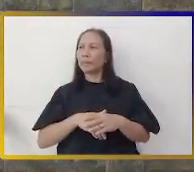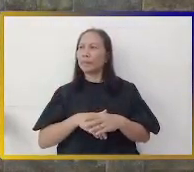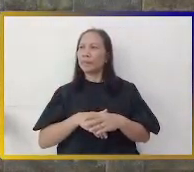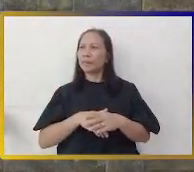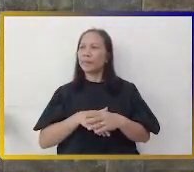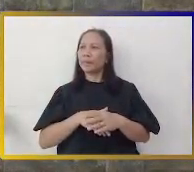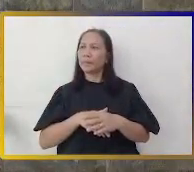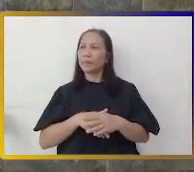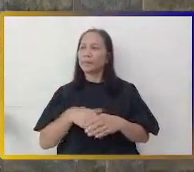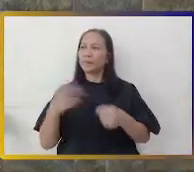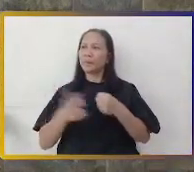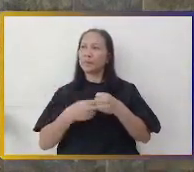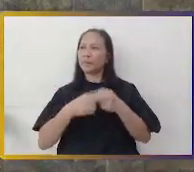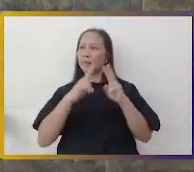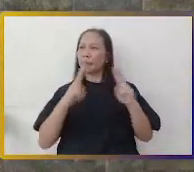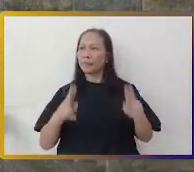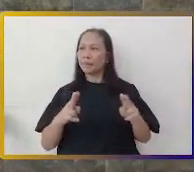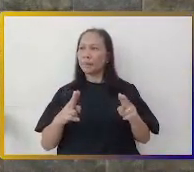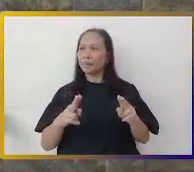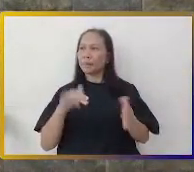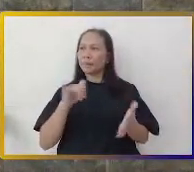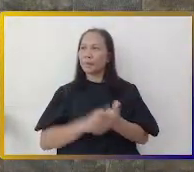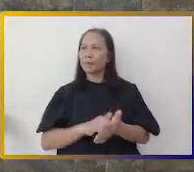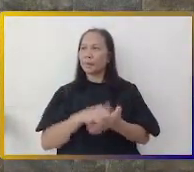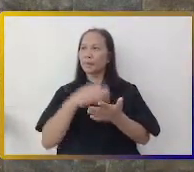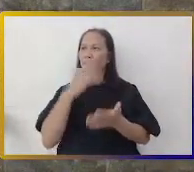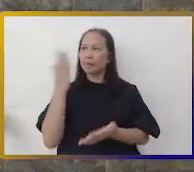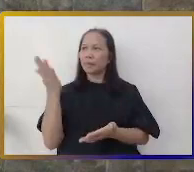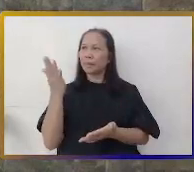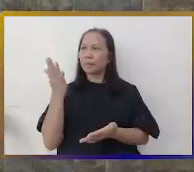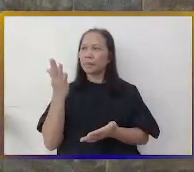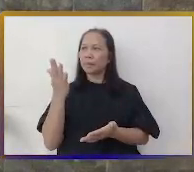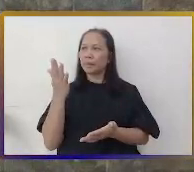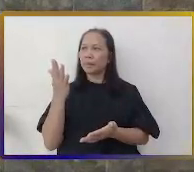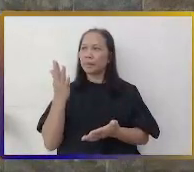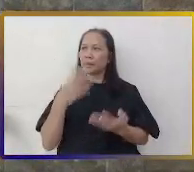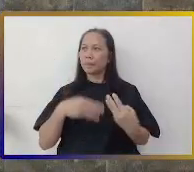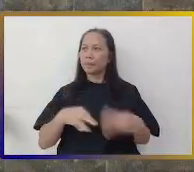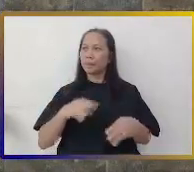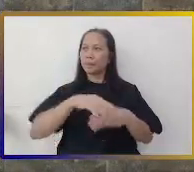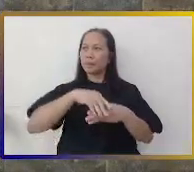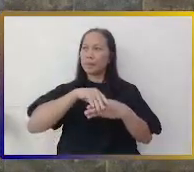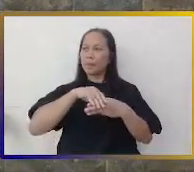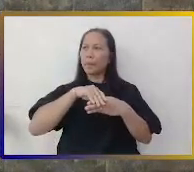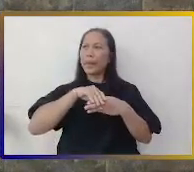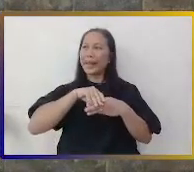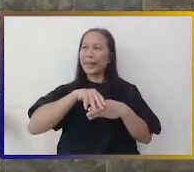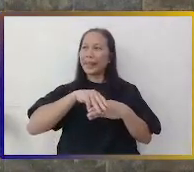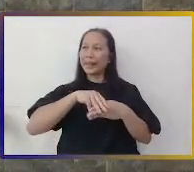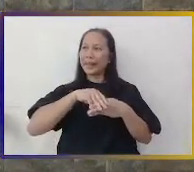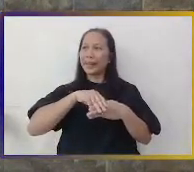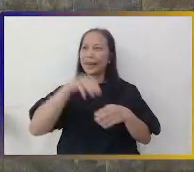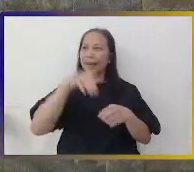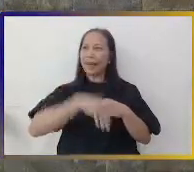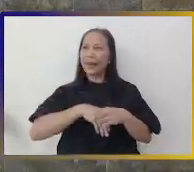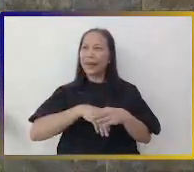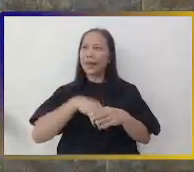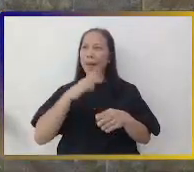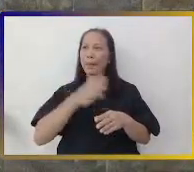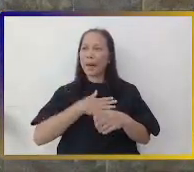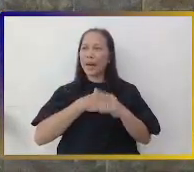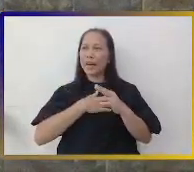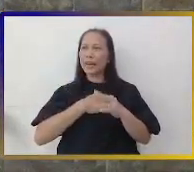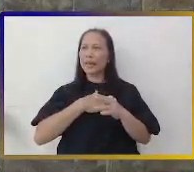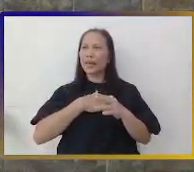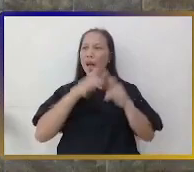the storehouse that there be that there may be What meet in